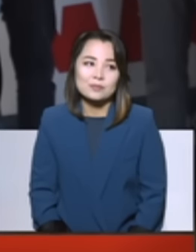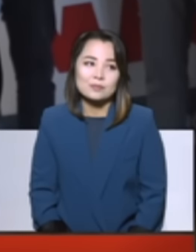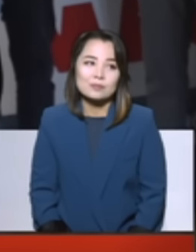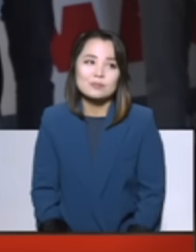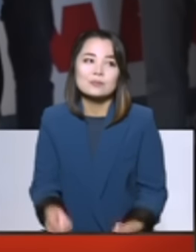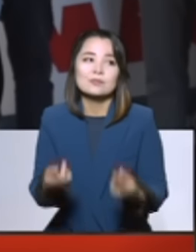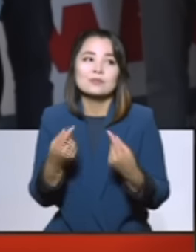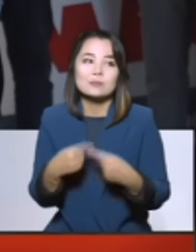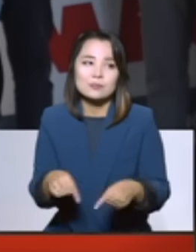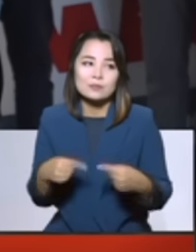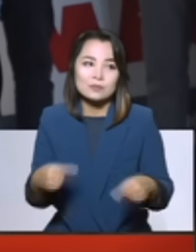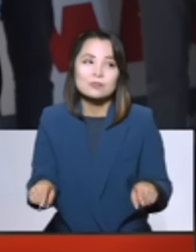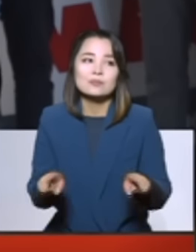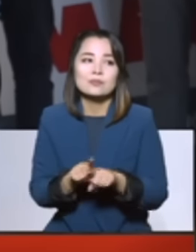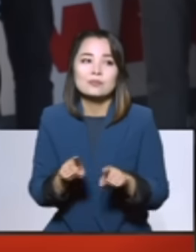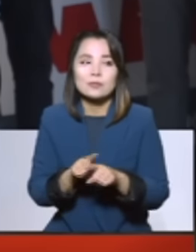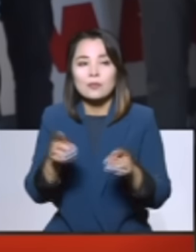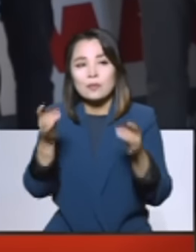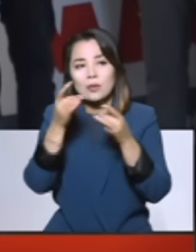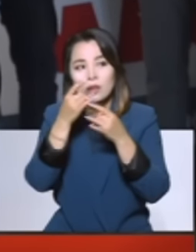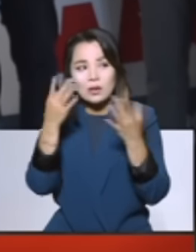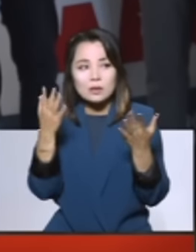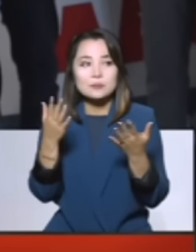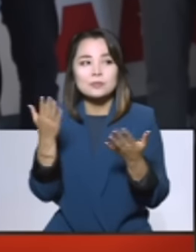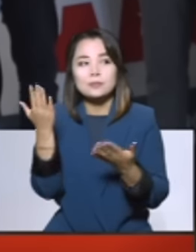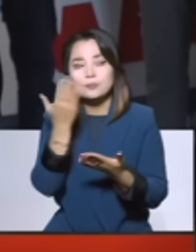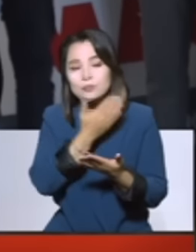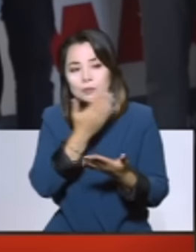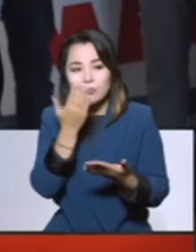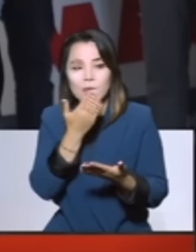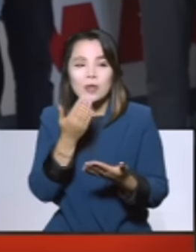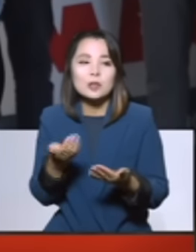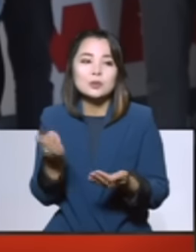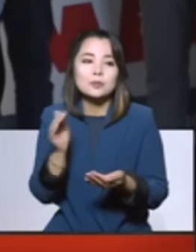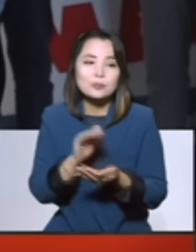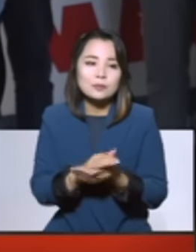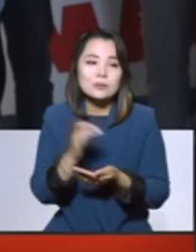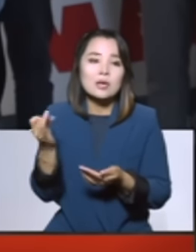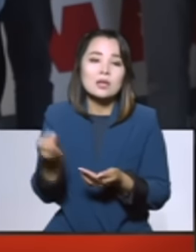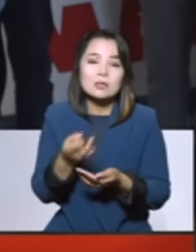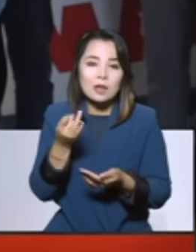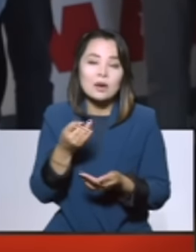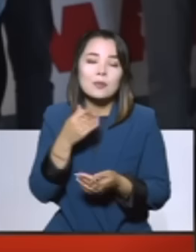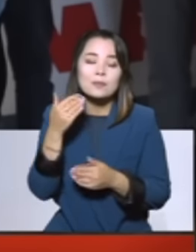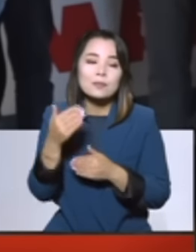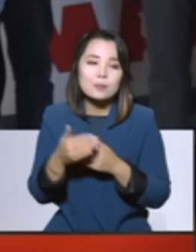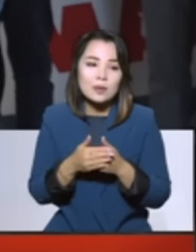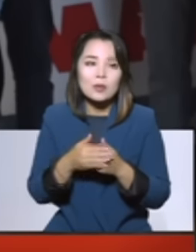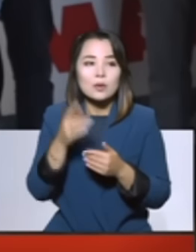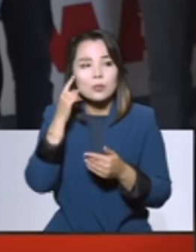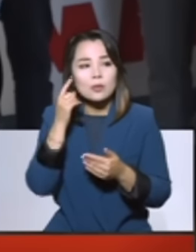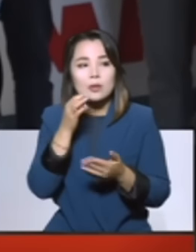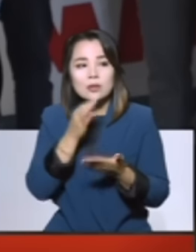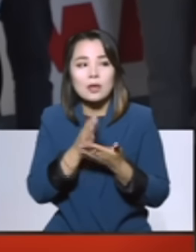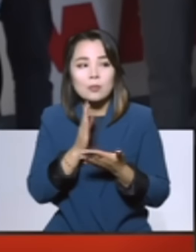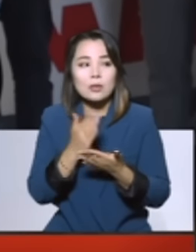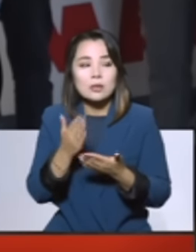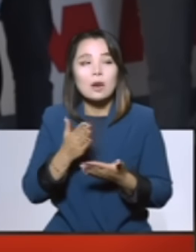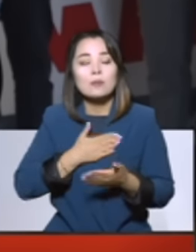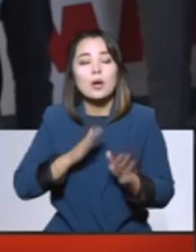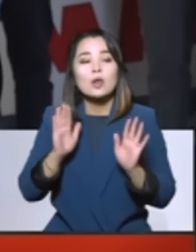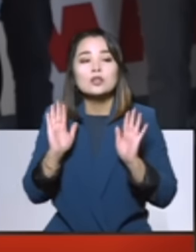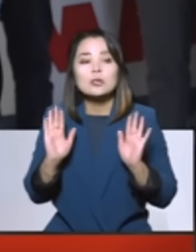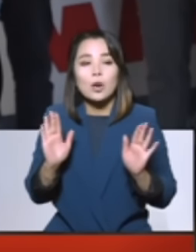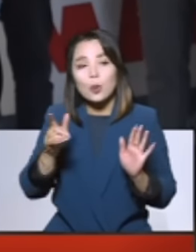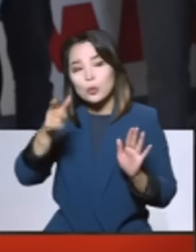басқа мәдениет және киносын танысақ, соғұрлым бір қадам алды да жүреміз деп ойлаймын. Біз тек